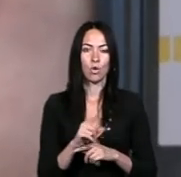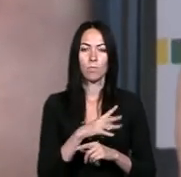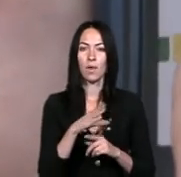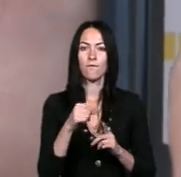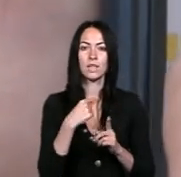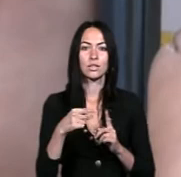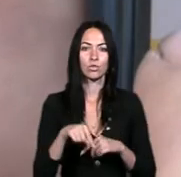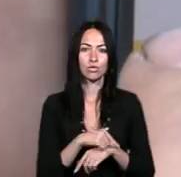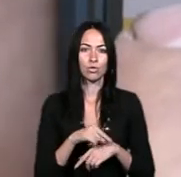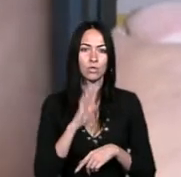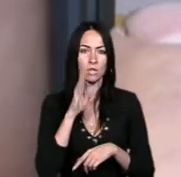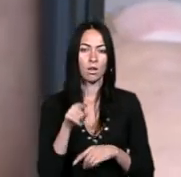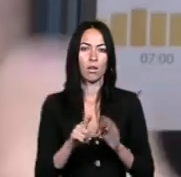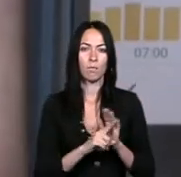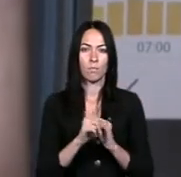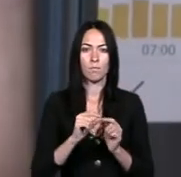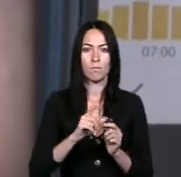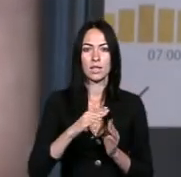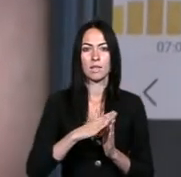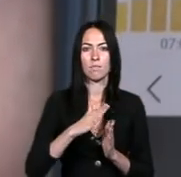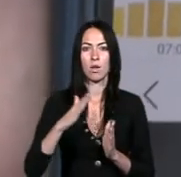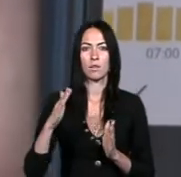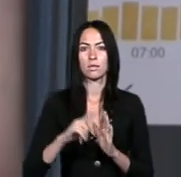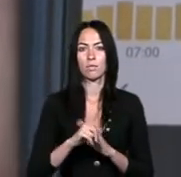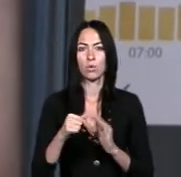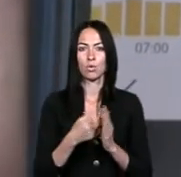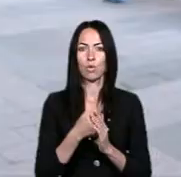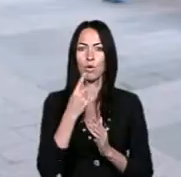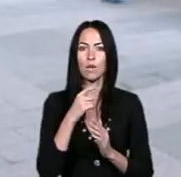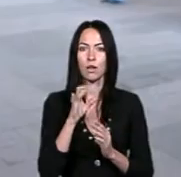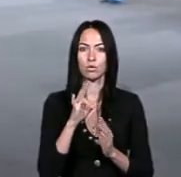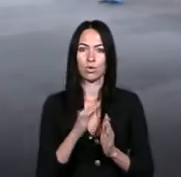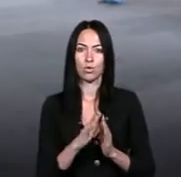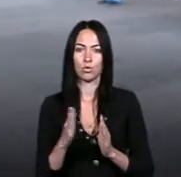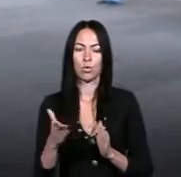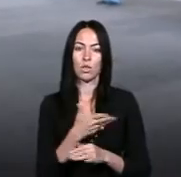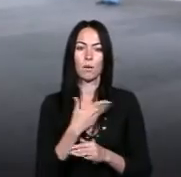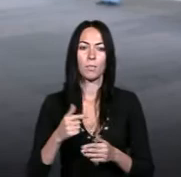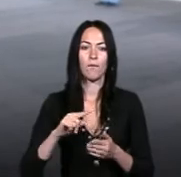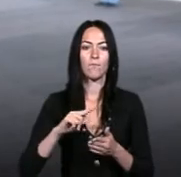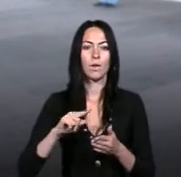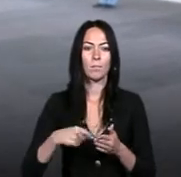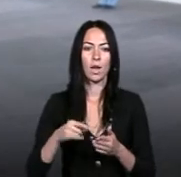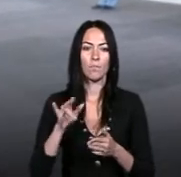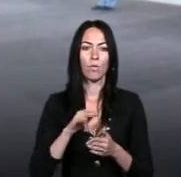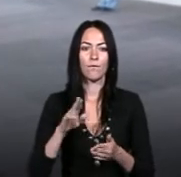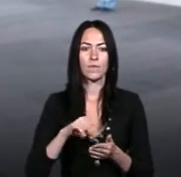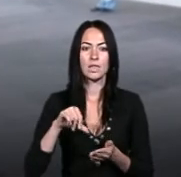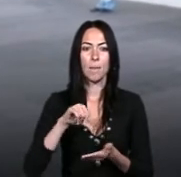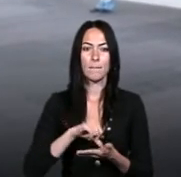час зранку, воно почало підніматися, почало підходити до красної зони. Вимагаємо від